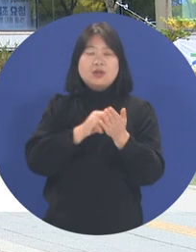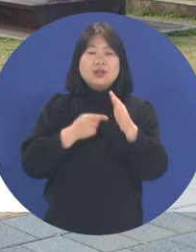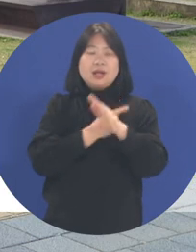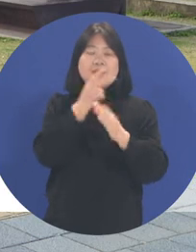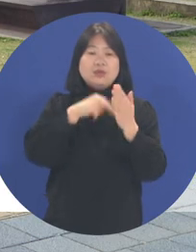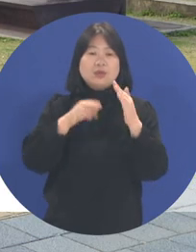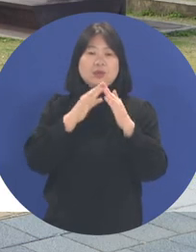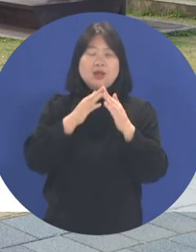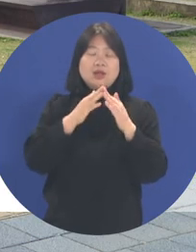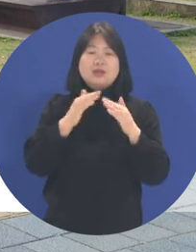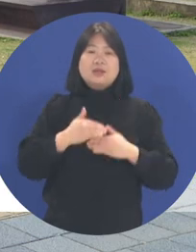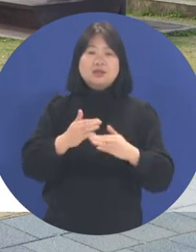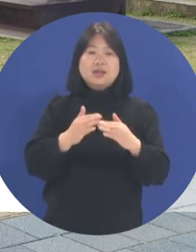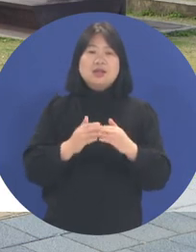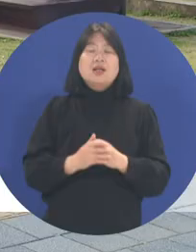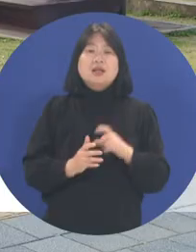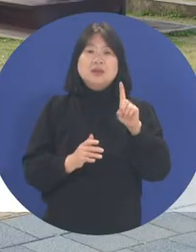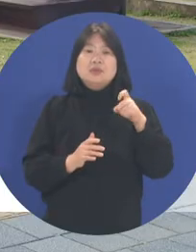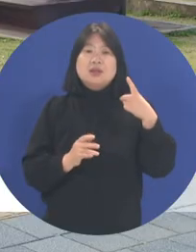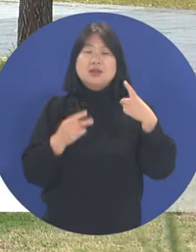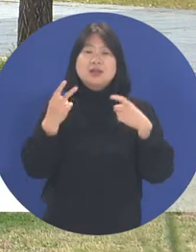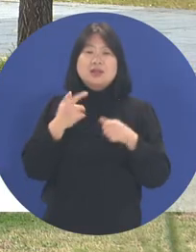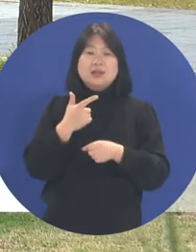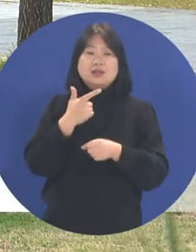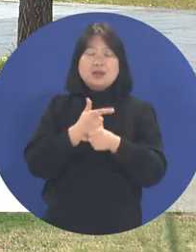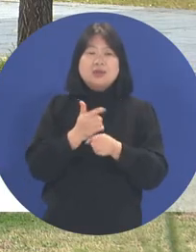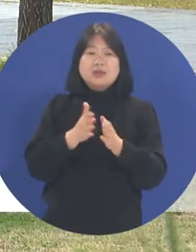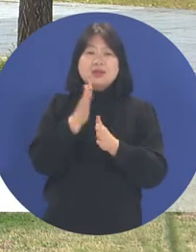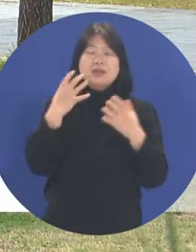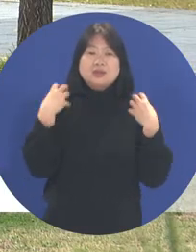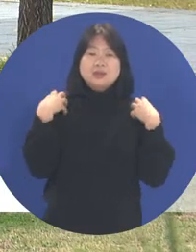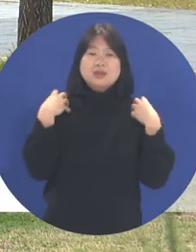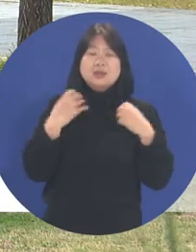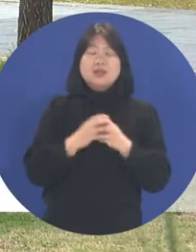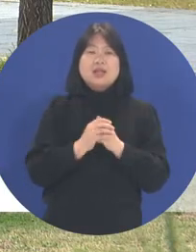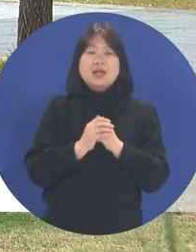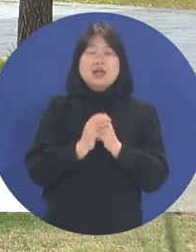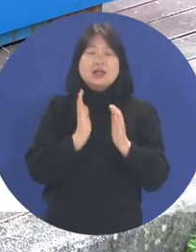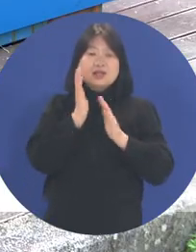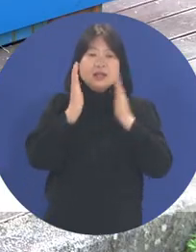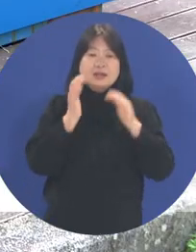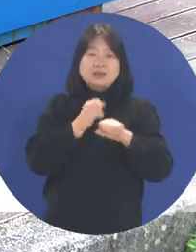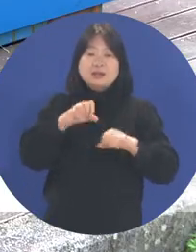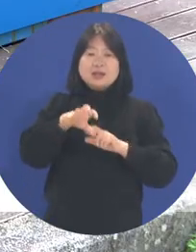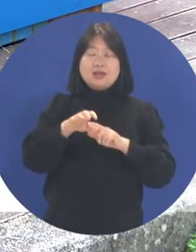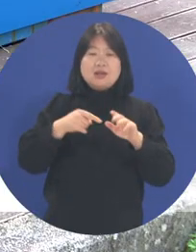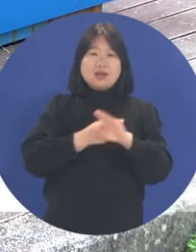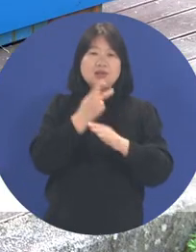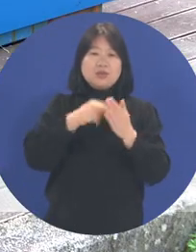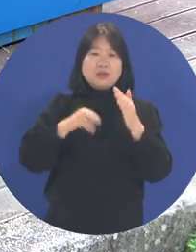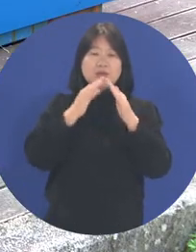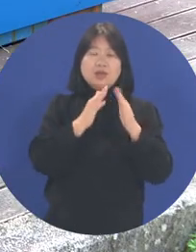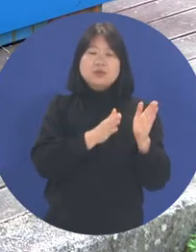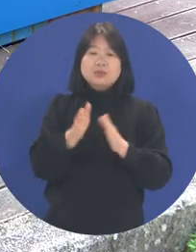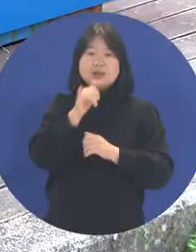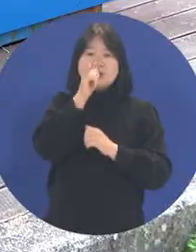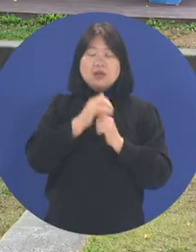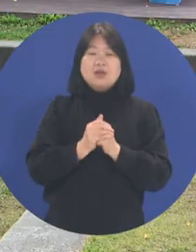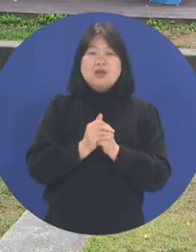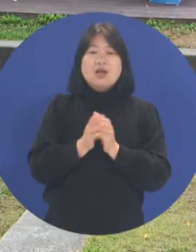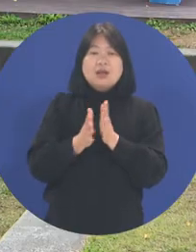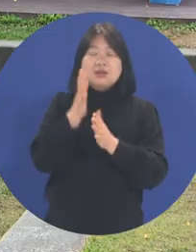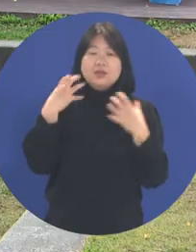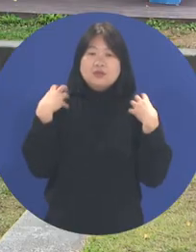진행합니다. 도는 오는 11월 2일 남양주시 정혜균 도서관 앞 잔디밭에 야외도서관을 조성하는데 시군과